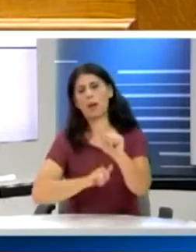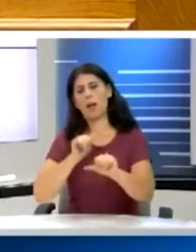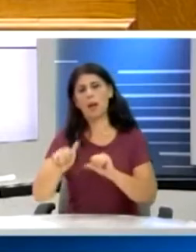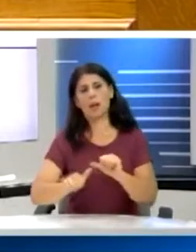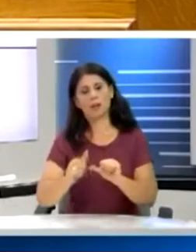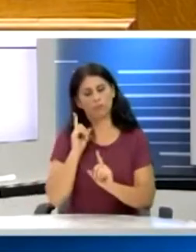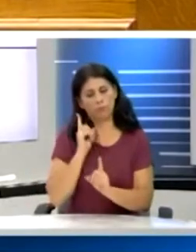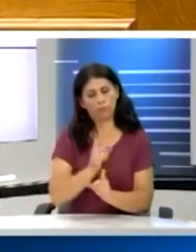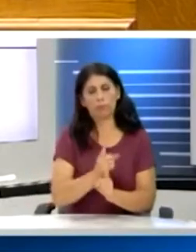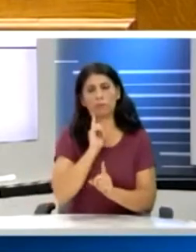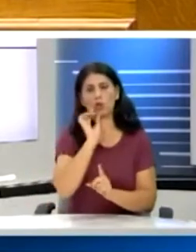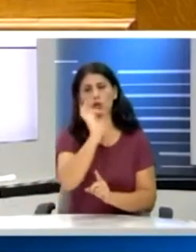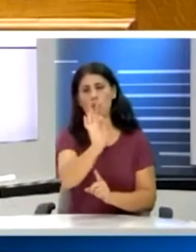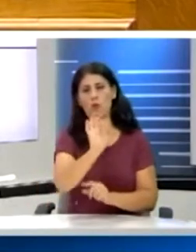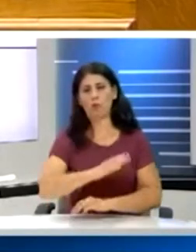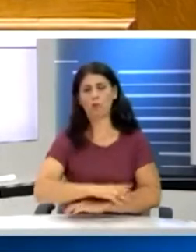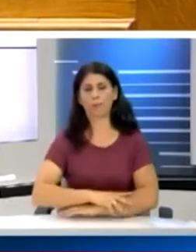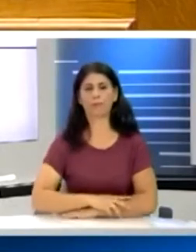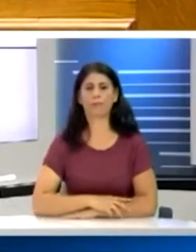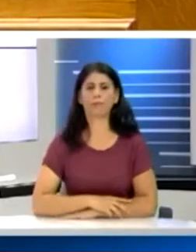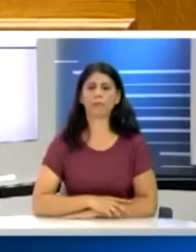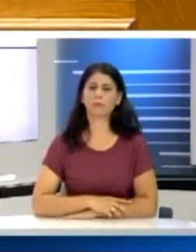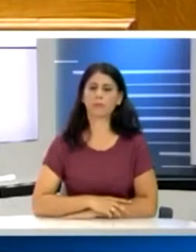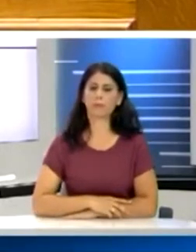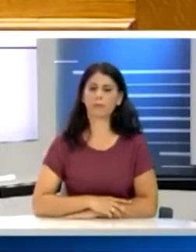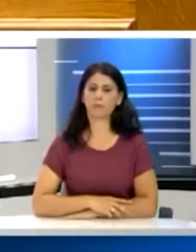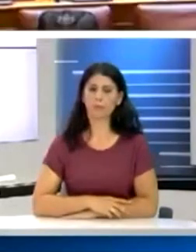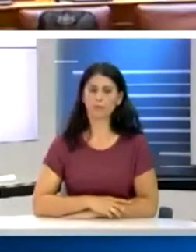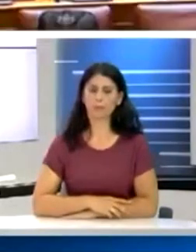οι συγκεκριμένοι στόχοι.